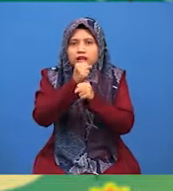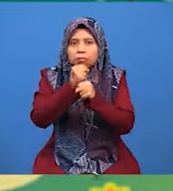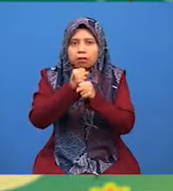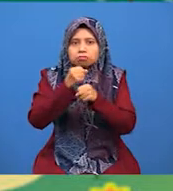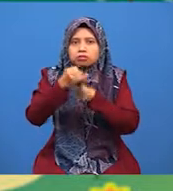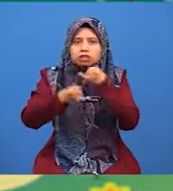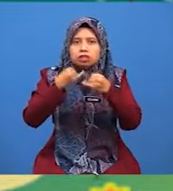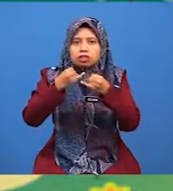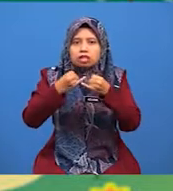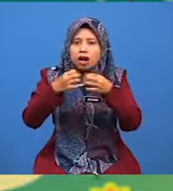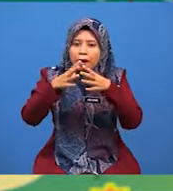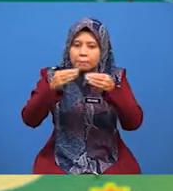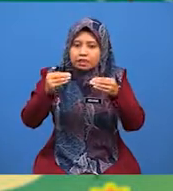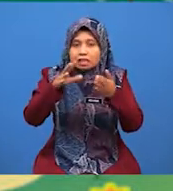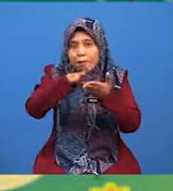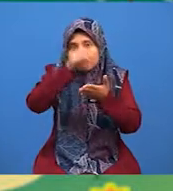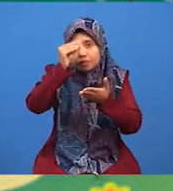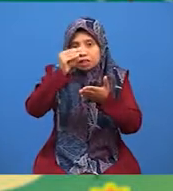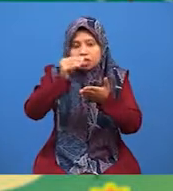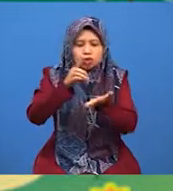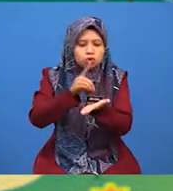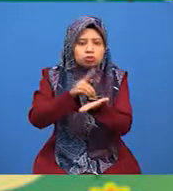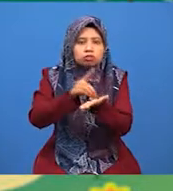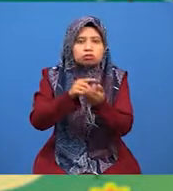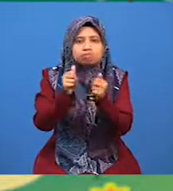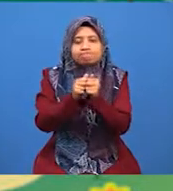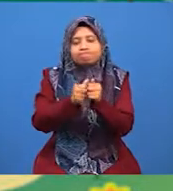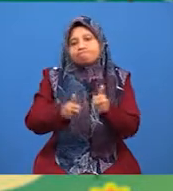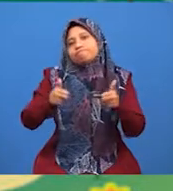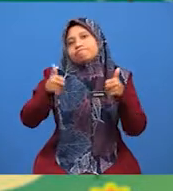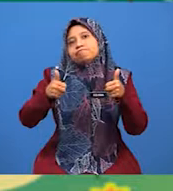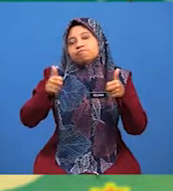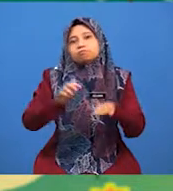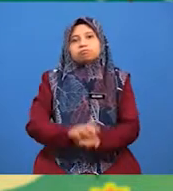berjaya menamatkan pengajian kedoktoran dengan jayanya.